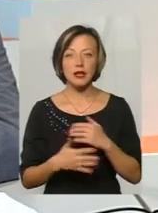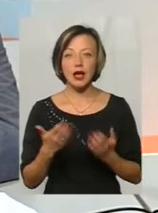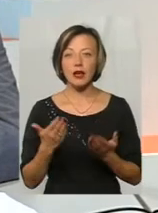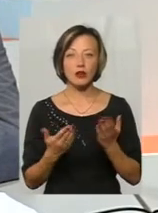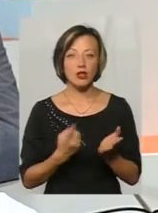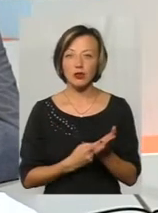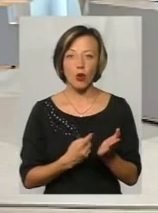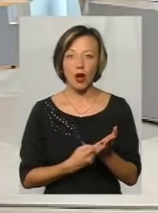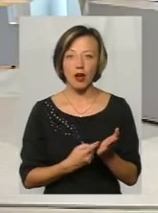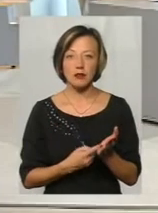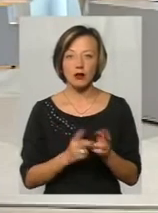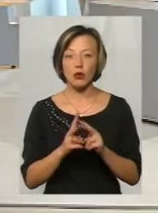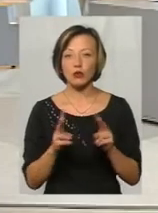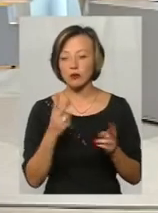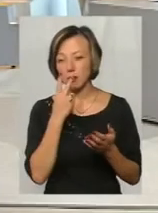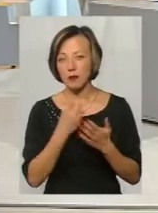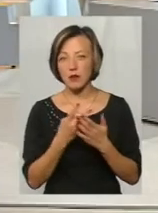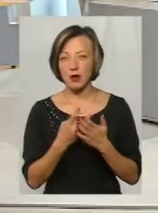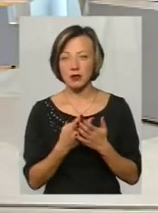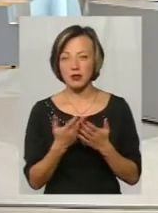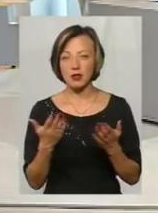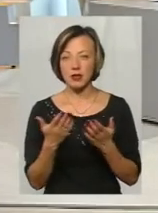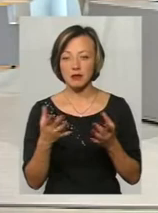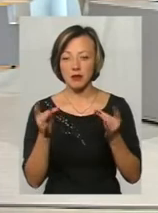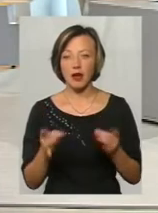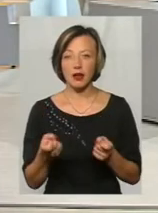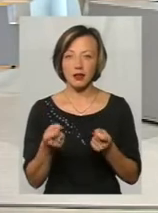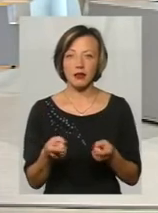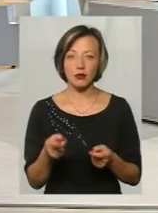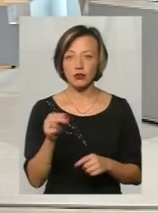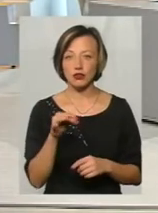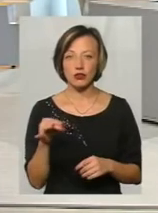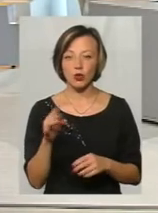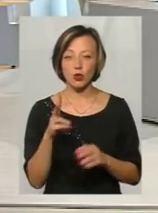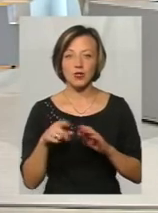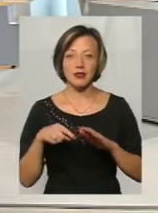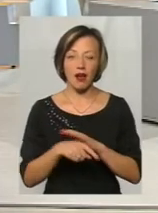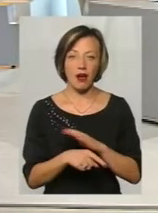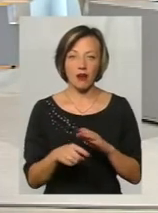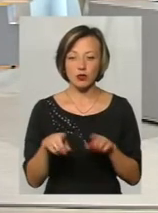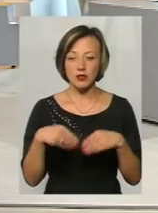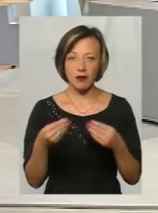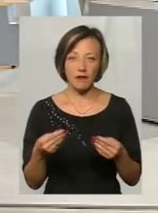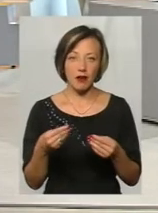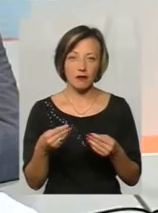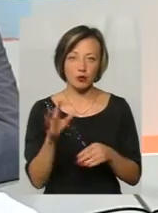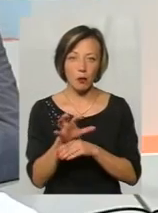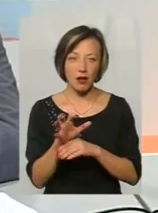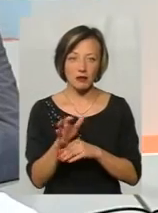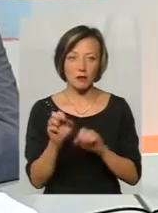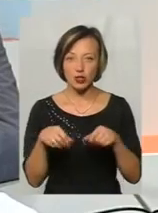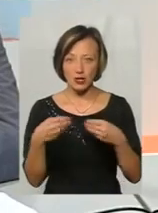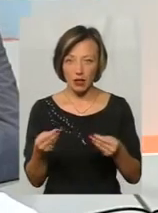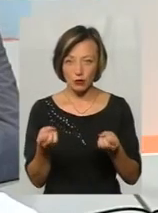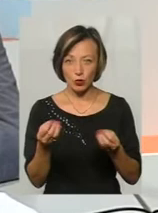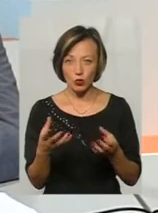не доказано, що там колись хтось побачив, що якийсь кульок кинув, чи бачили десь від когось тікав, чи щось давав собаці. Собаці можна